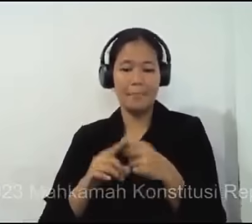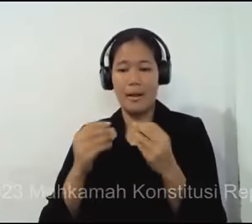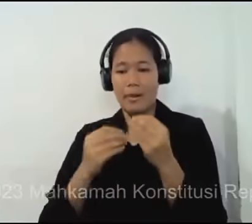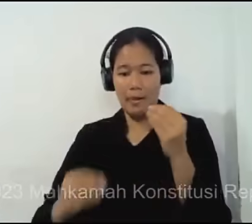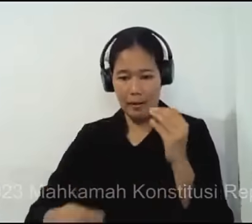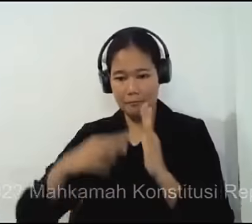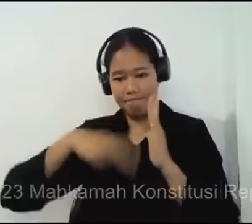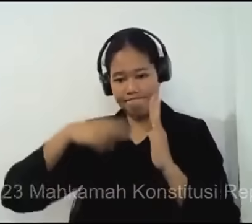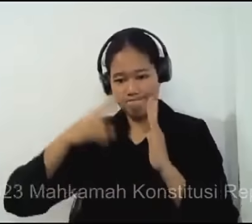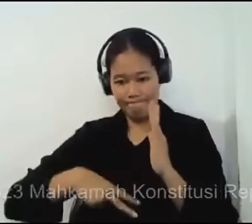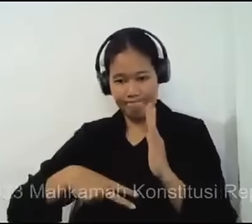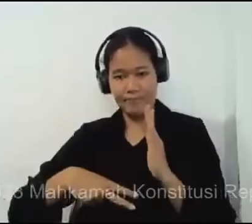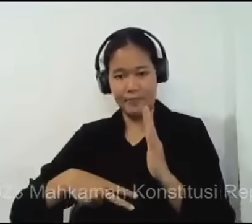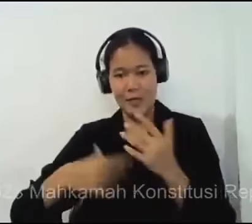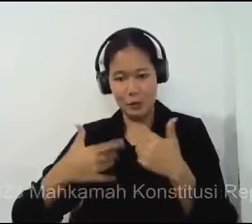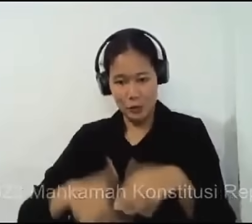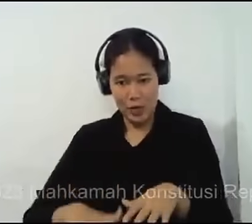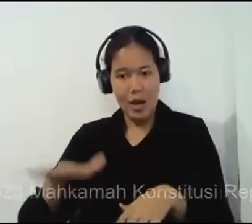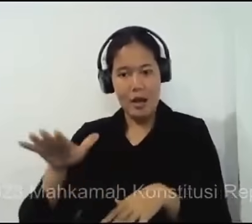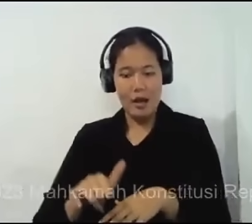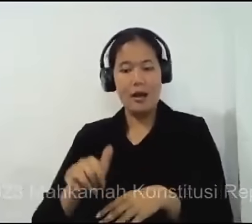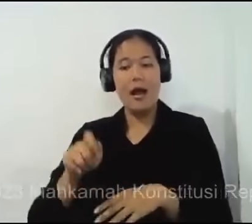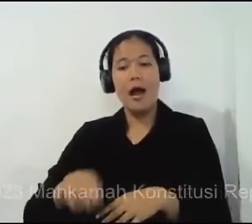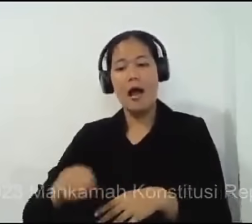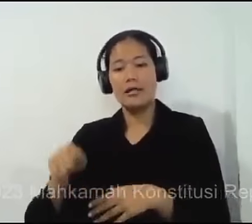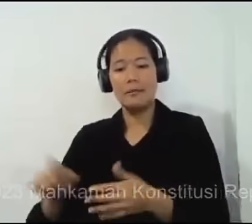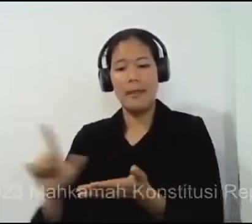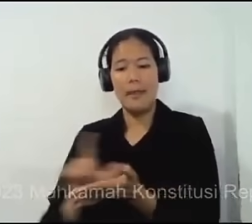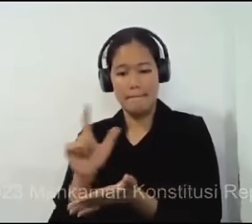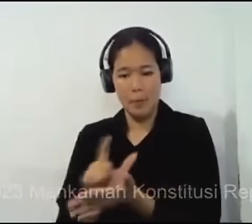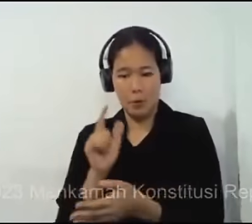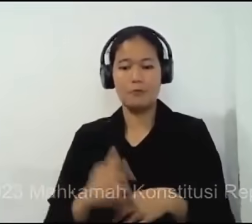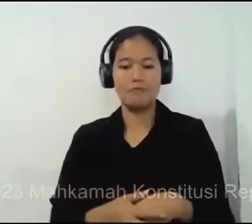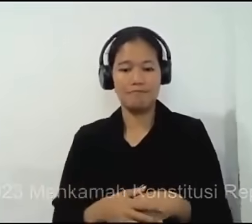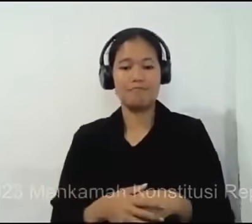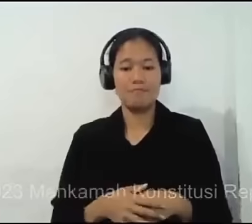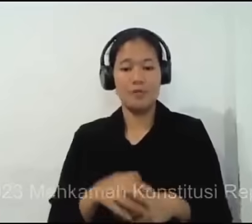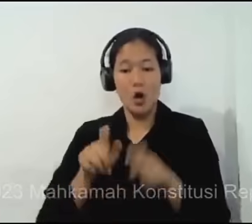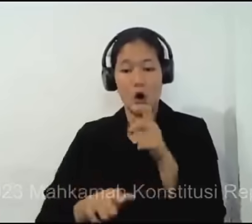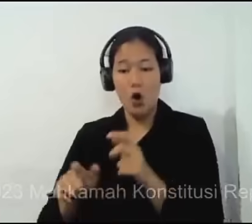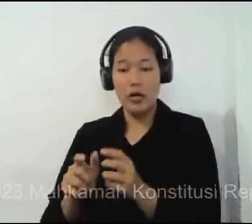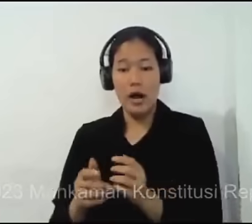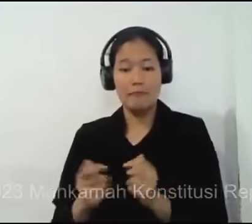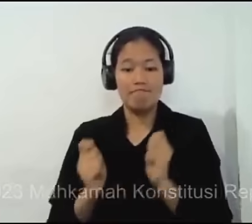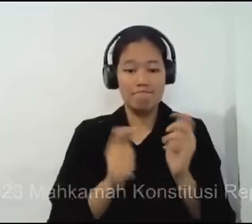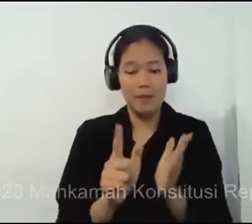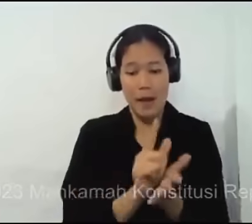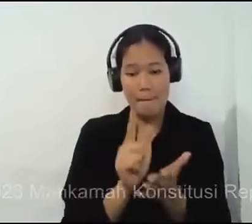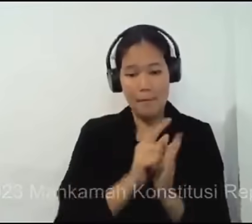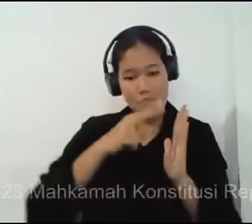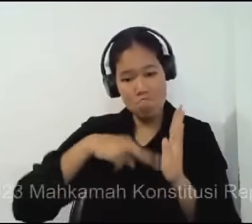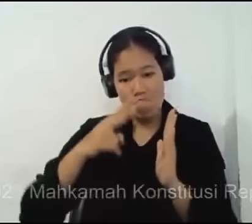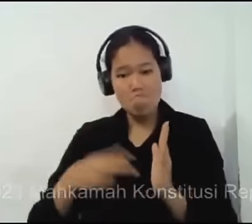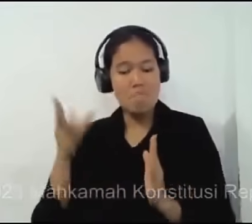selanjutnya disebut Hakim terlapor membaca laporan para pelapor mendengar keterangan para pelapor